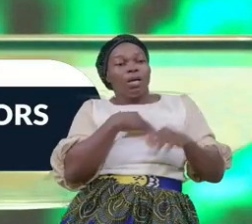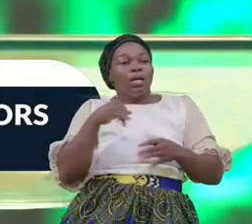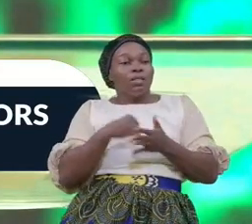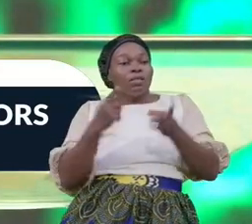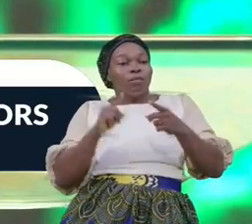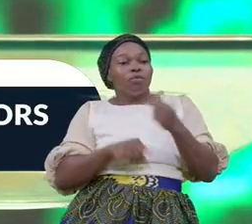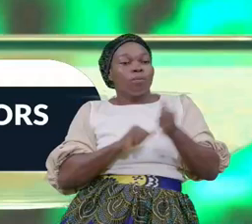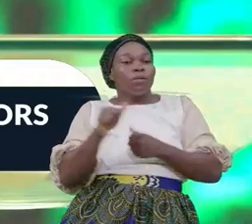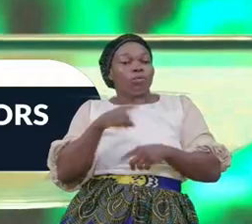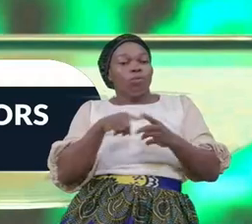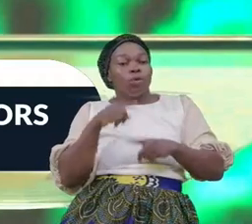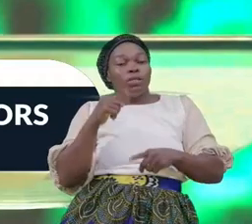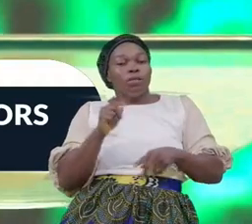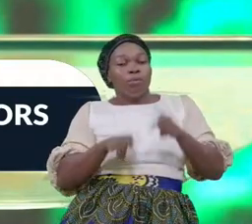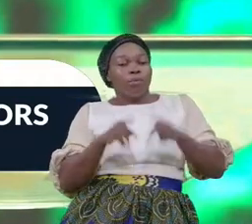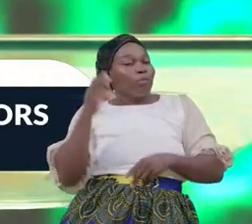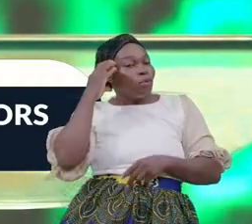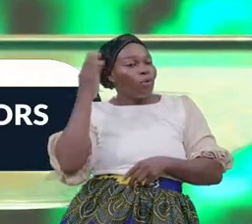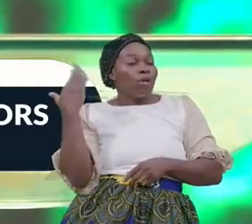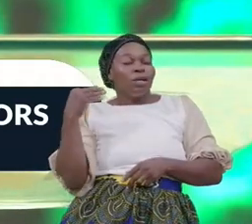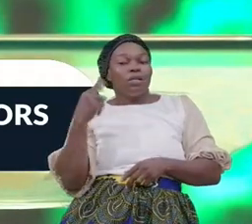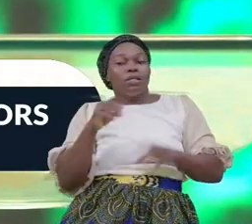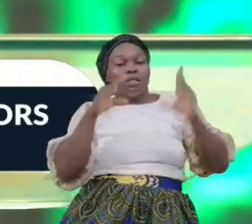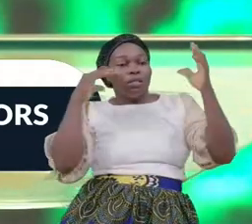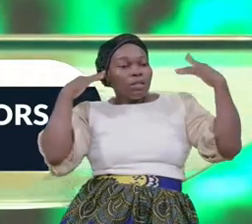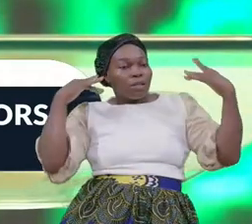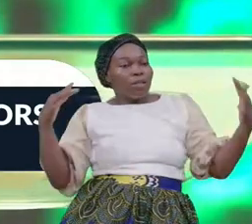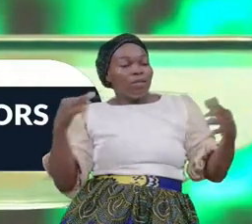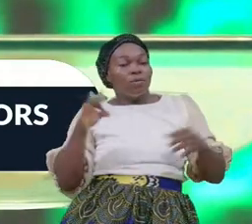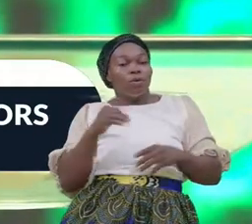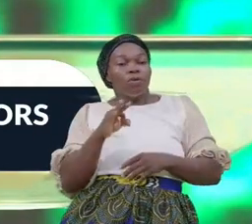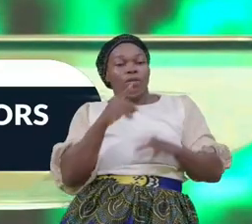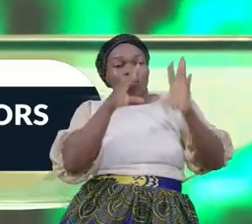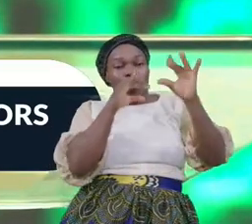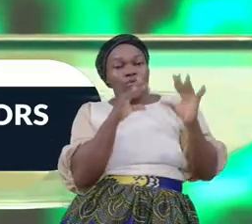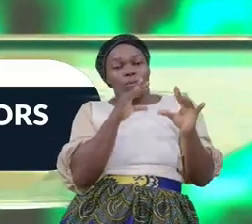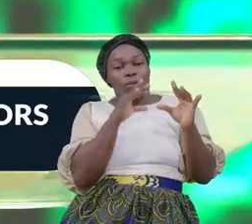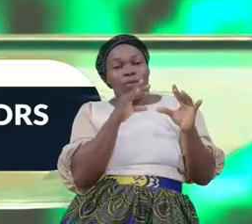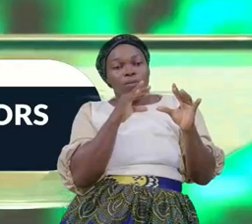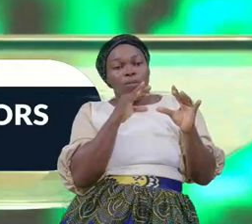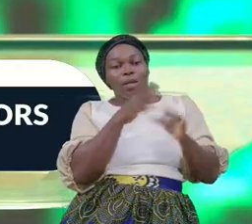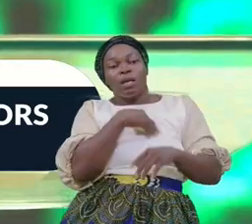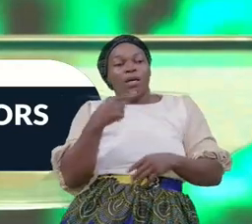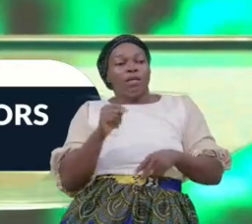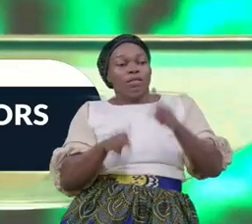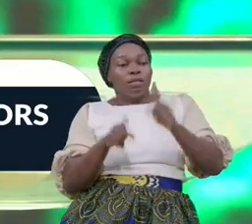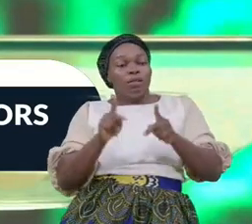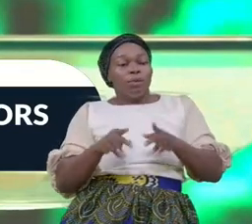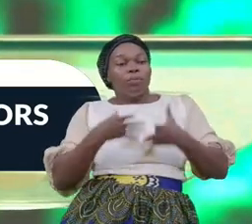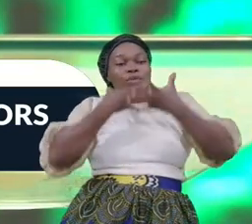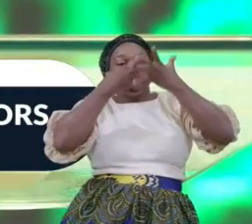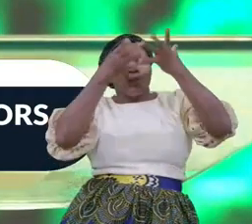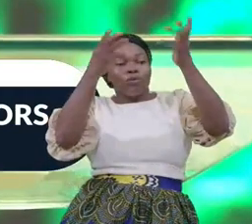Lorsque le peuple entendit, cela va s'accomplir ce soir. Lorsque le peuple entendit le son de la trompette,